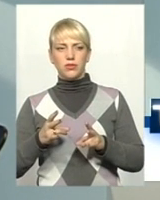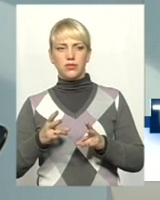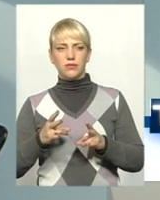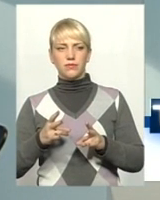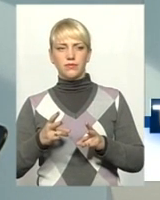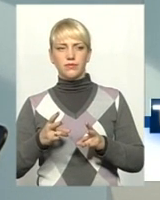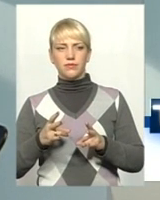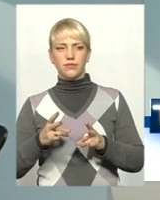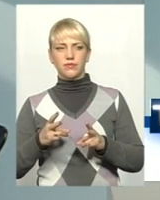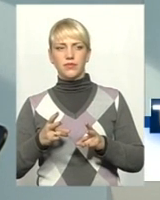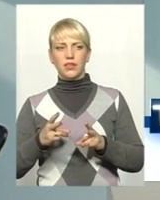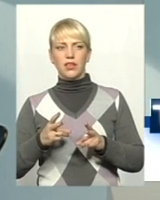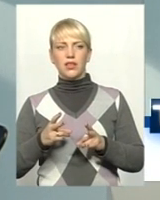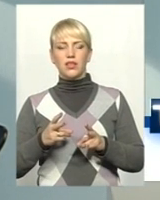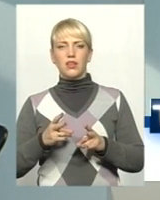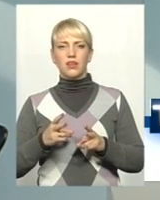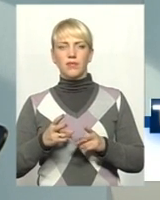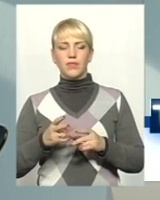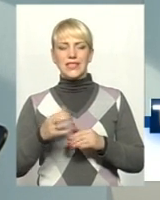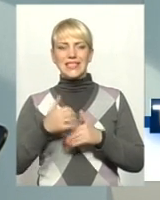потребують як мінімум поточного середнього ремонту.